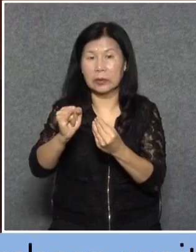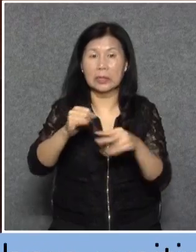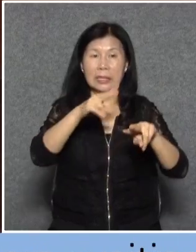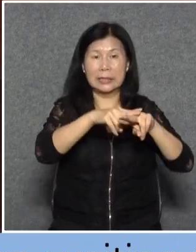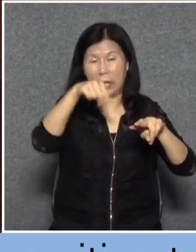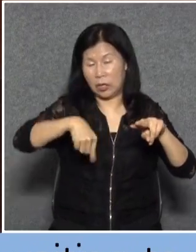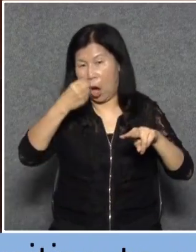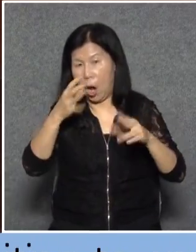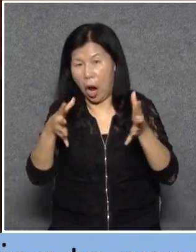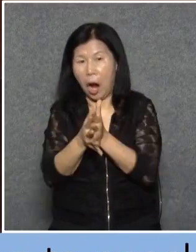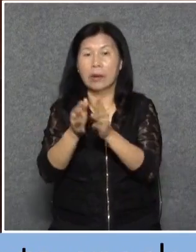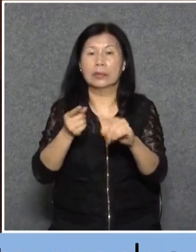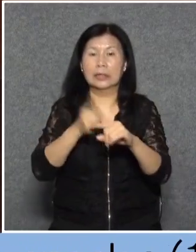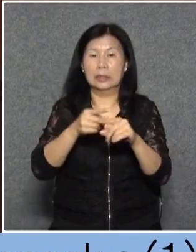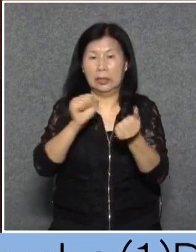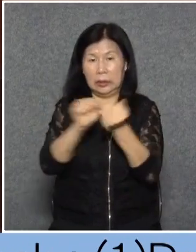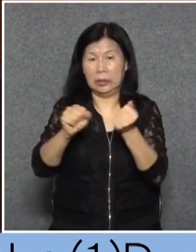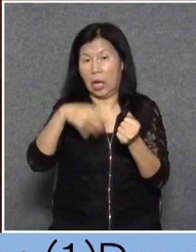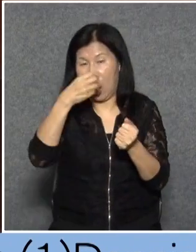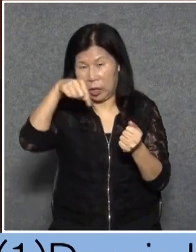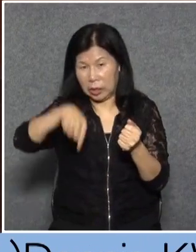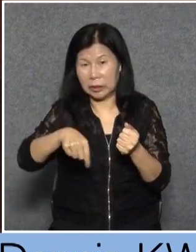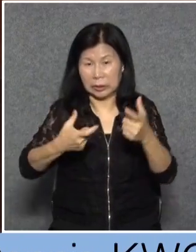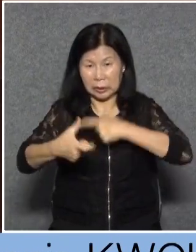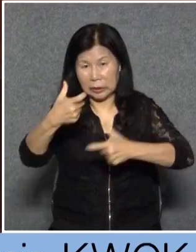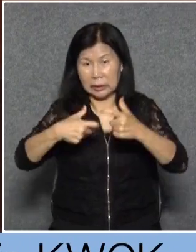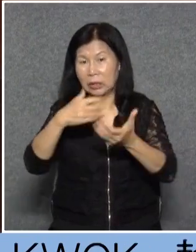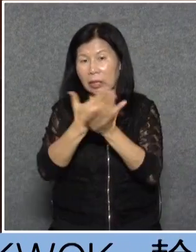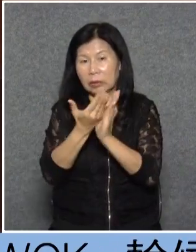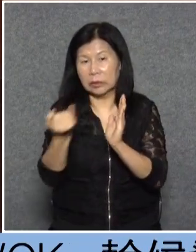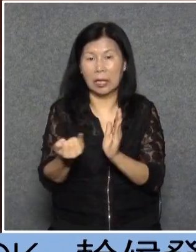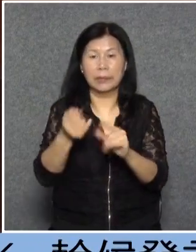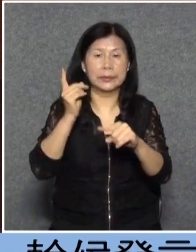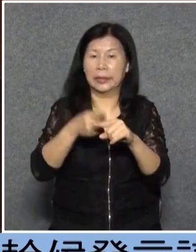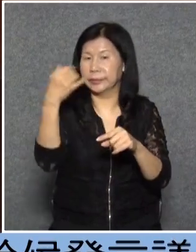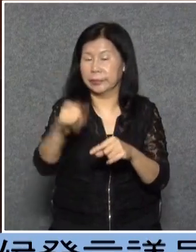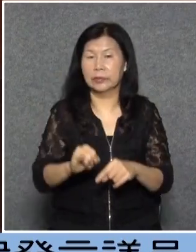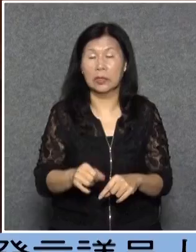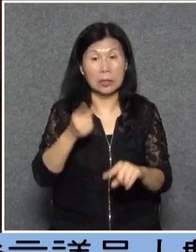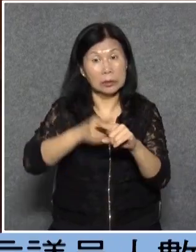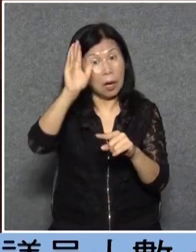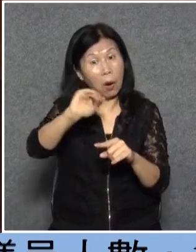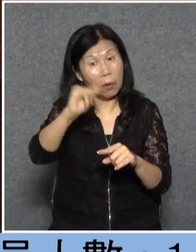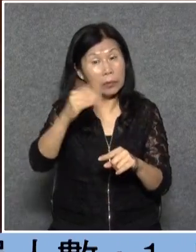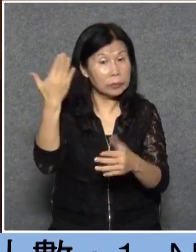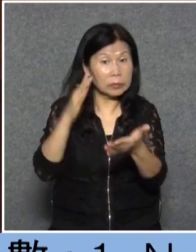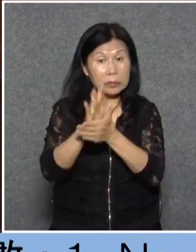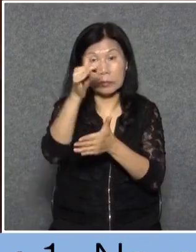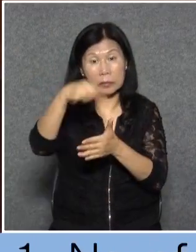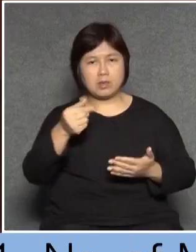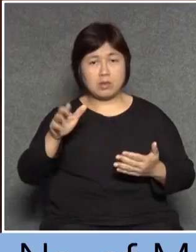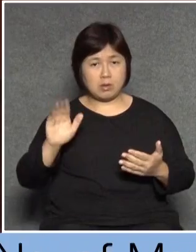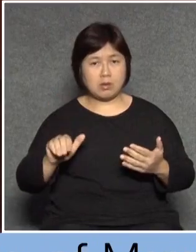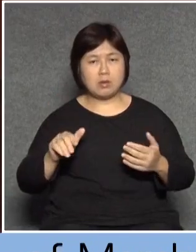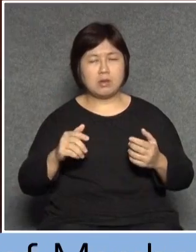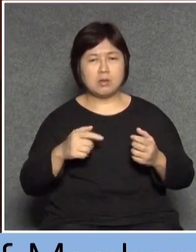合根本就沒有辦法解決香港本身的經濟結構的問題。得咩？你告訴我，過去這十幾年